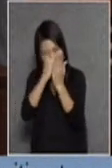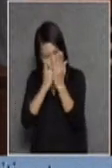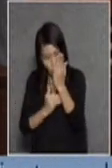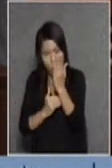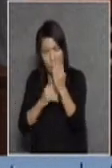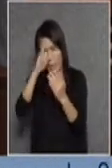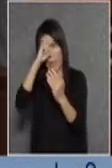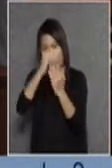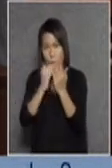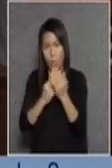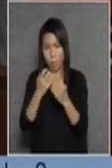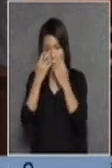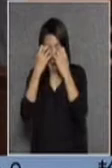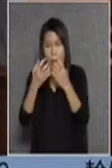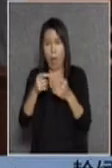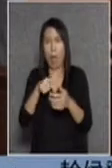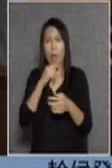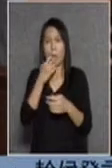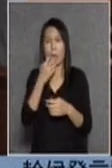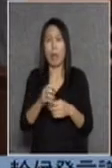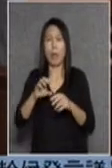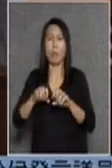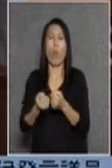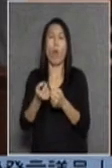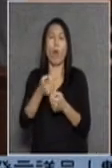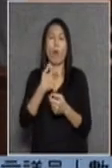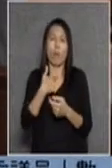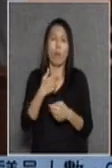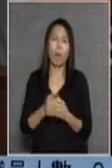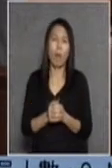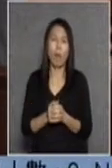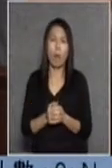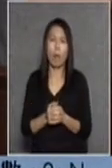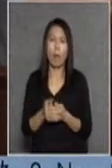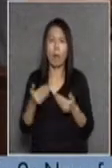記錄一睇，嚇咗我一跳，以為我死啦，我破產啦。依幾日